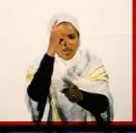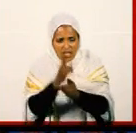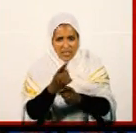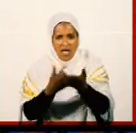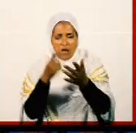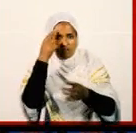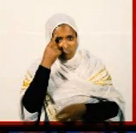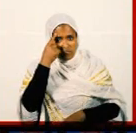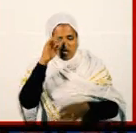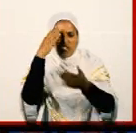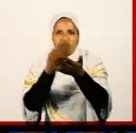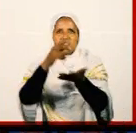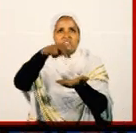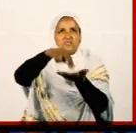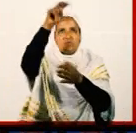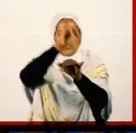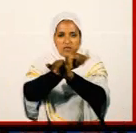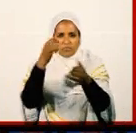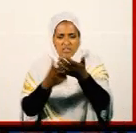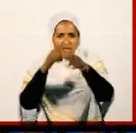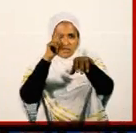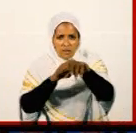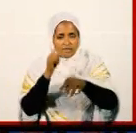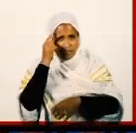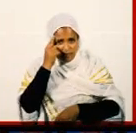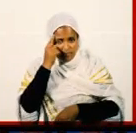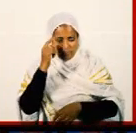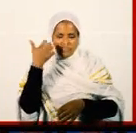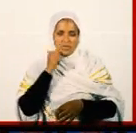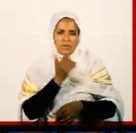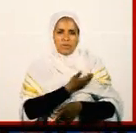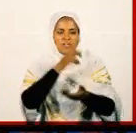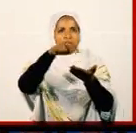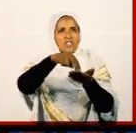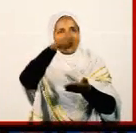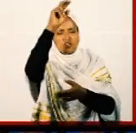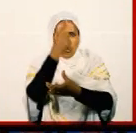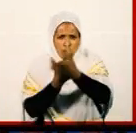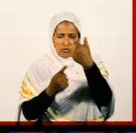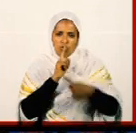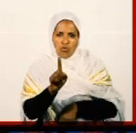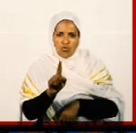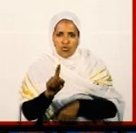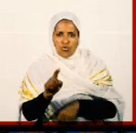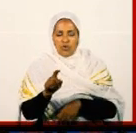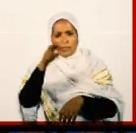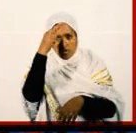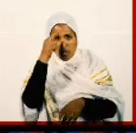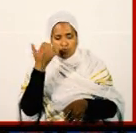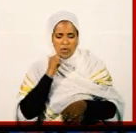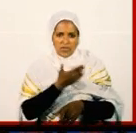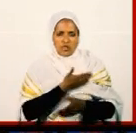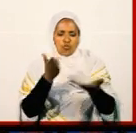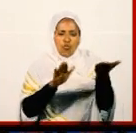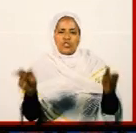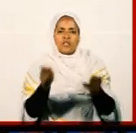አሁን ያንን ስናስብ እንደ ልጇ ትንሳኤ ነው። በዛ ሰዓት የሚታሰበውም የእመቤታችን ትንሳኤዋ ብቻ ነው። ምክንያቱም አሁን እመቤታችን ሞትን